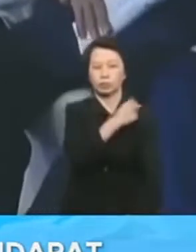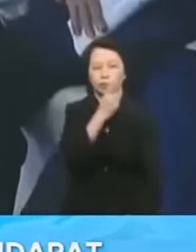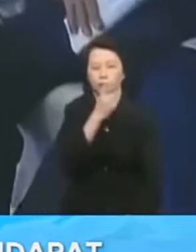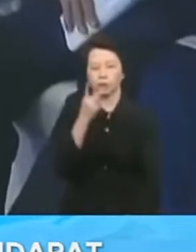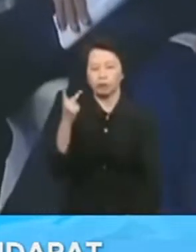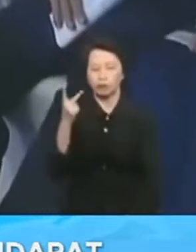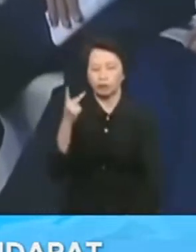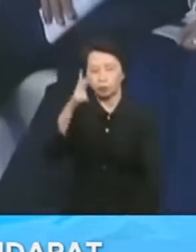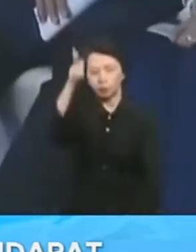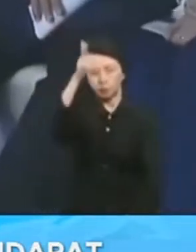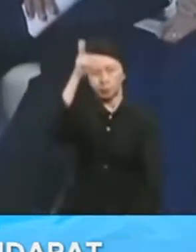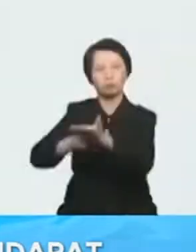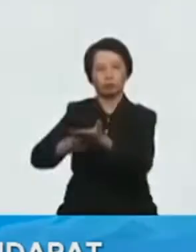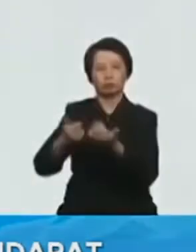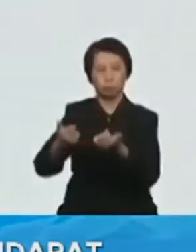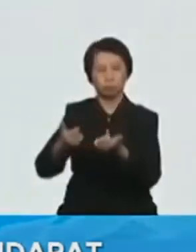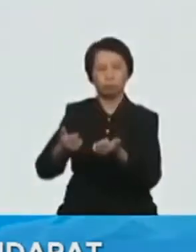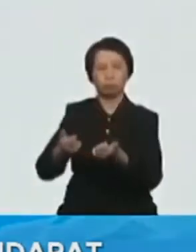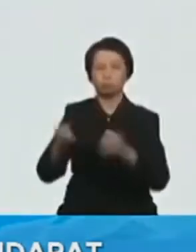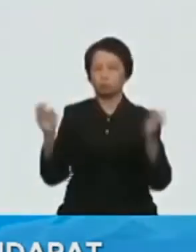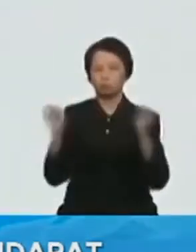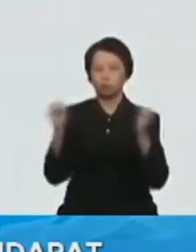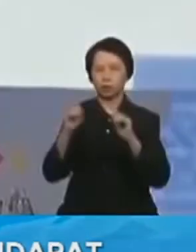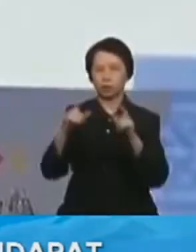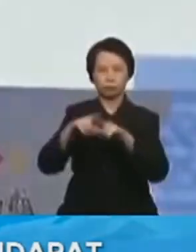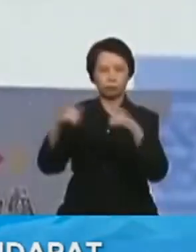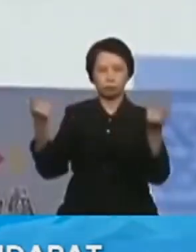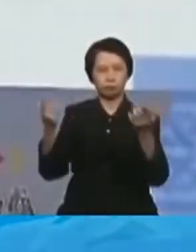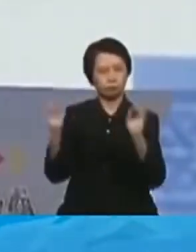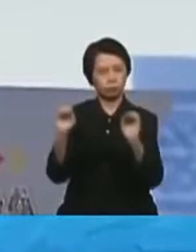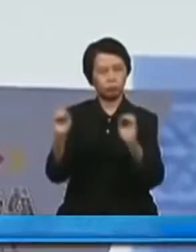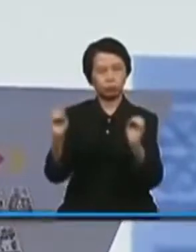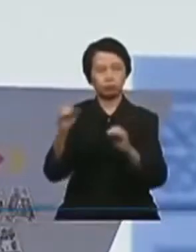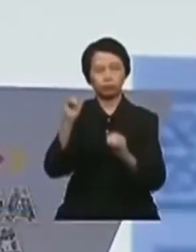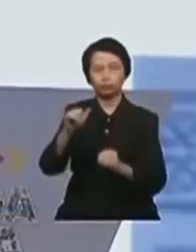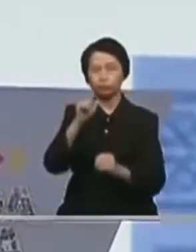berlainan diselesaikan secara baik tidak ada